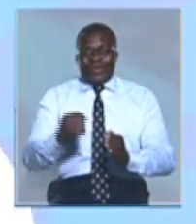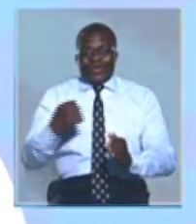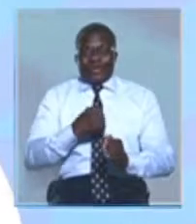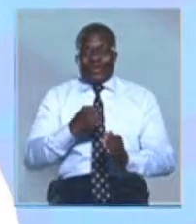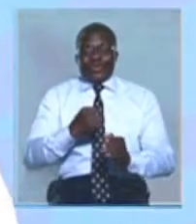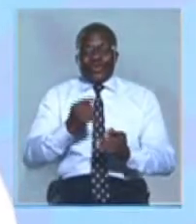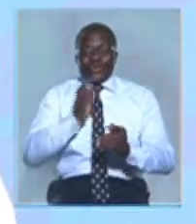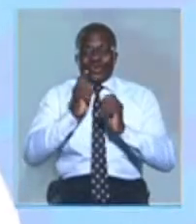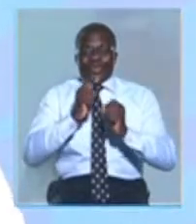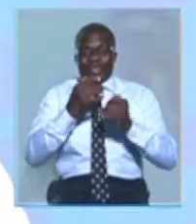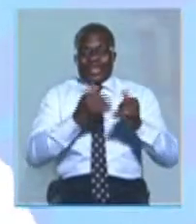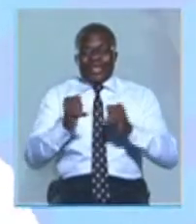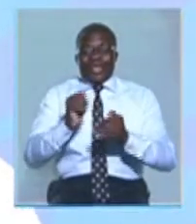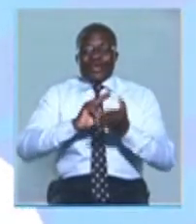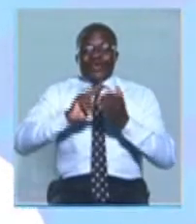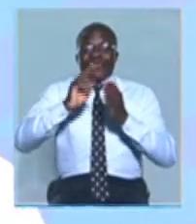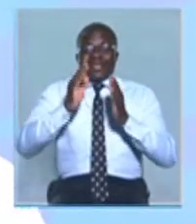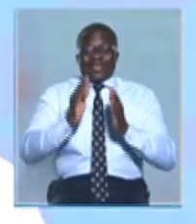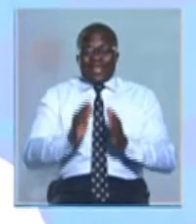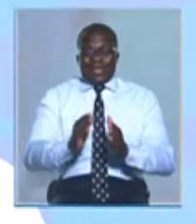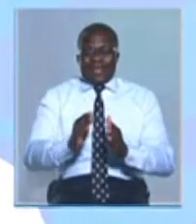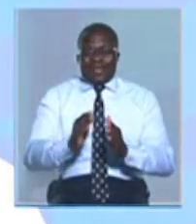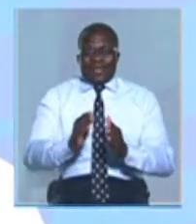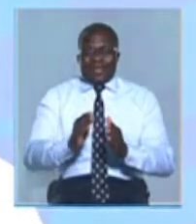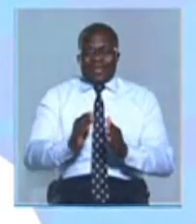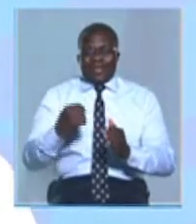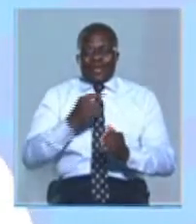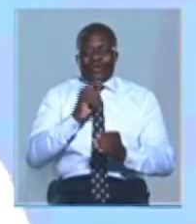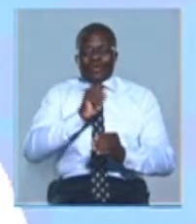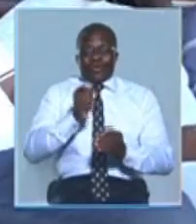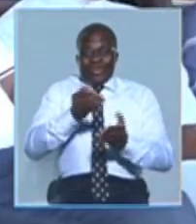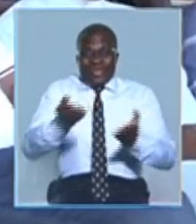nous évoque les Jeux universitaires. Nous sommes